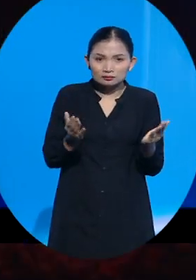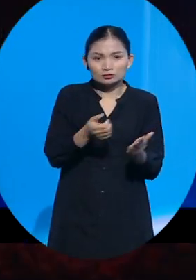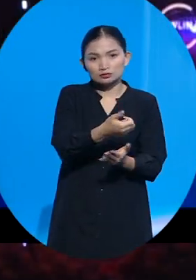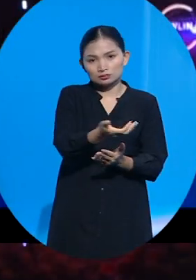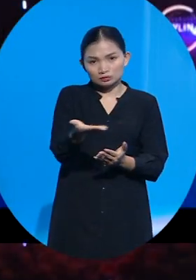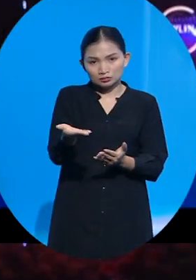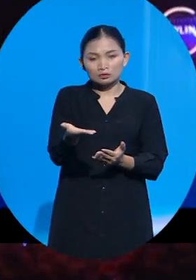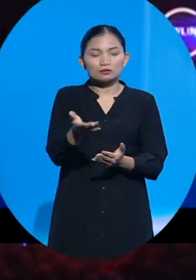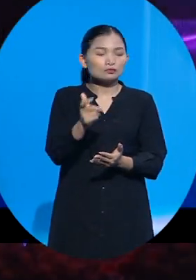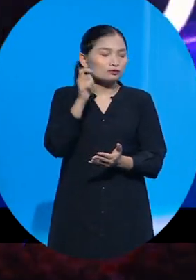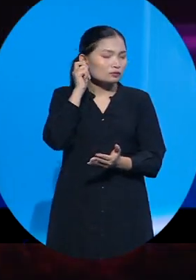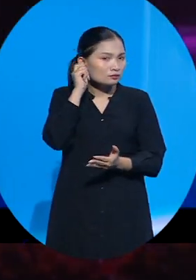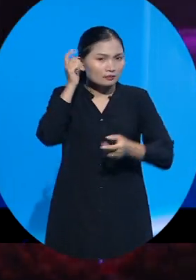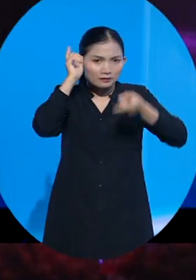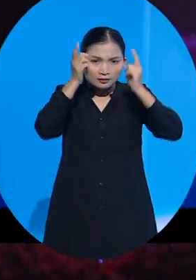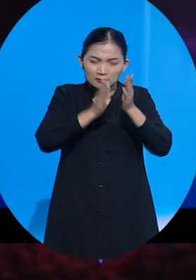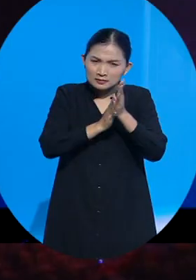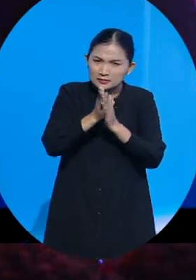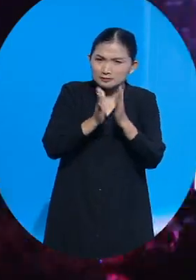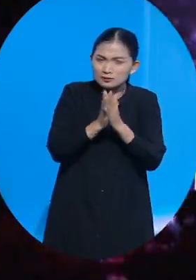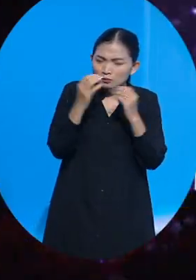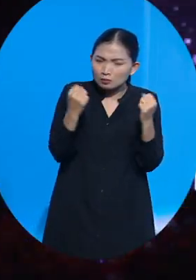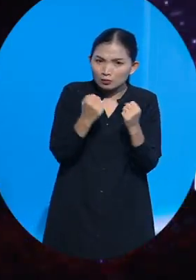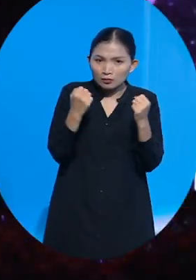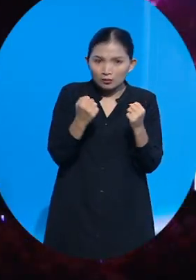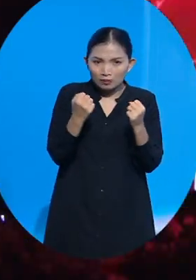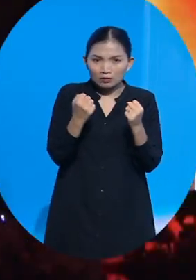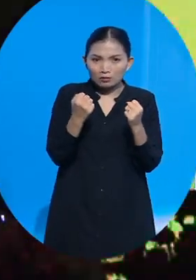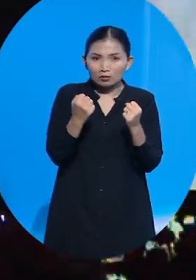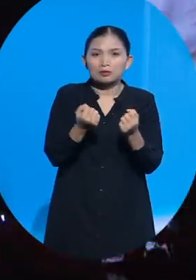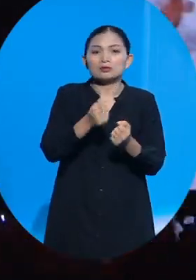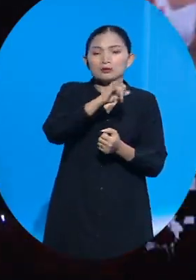góp tri thức và tài năng vì sự phát triển của Clean Charming nói riêng và Clean Global nói chung.